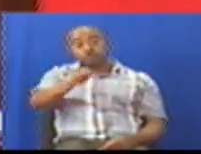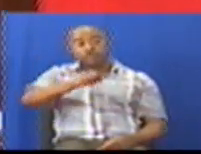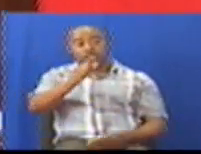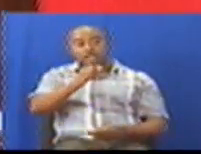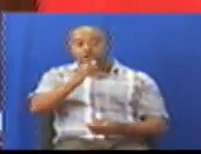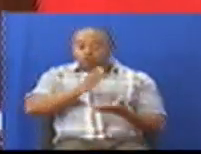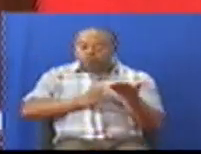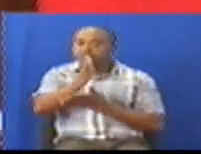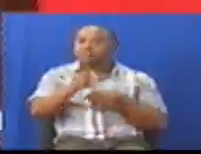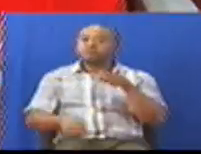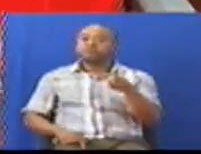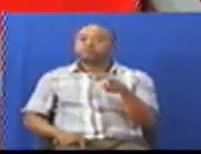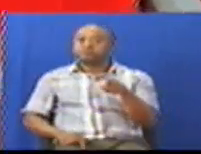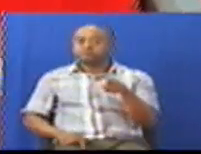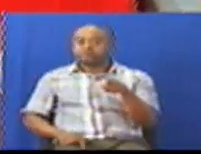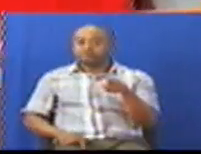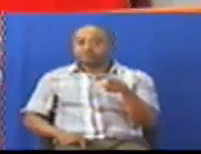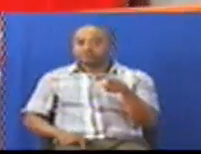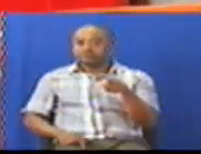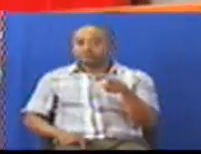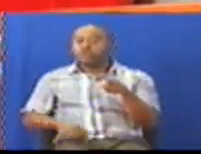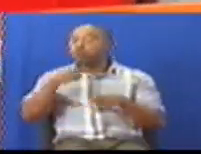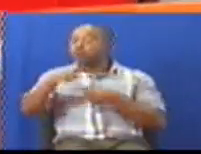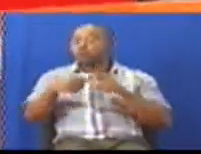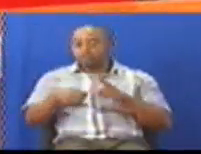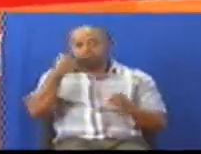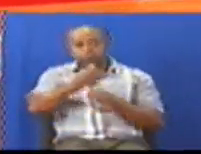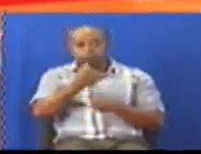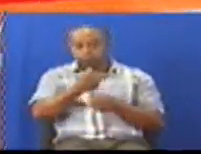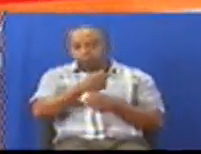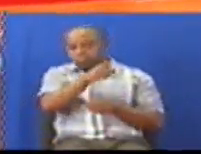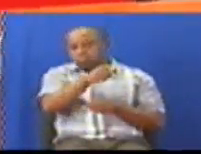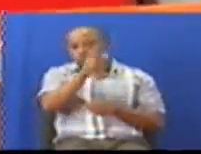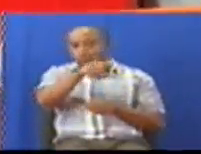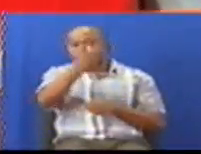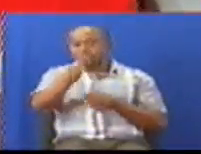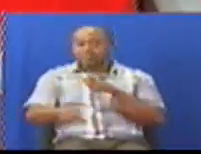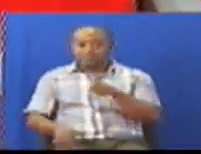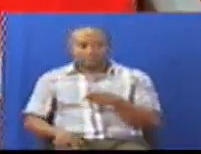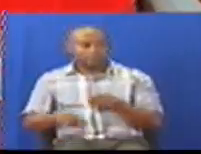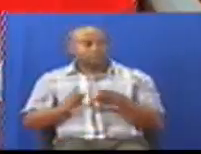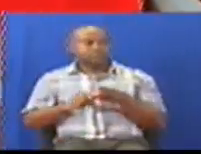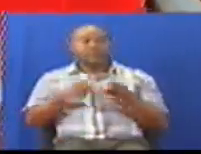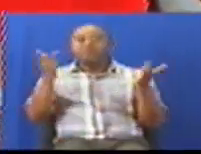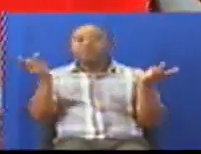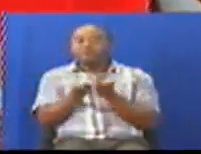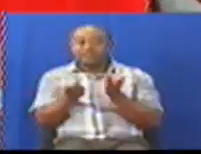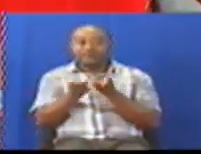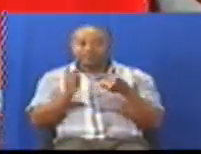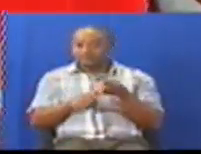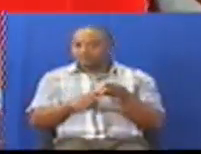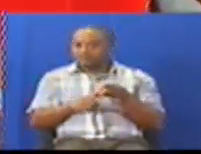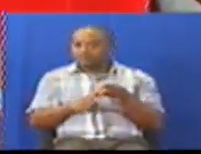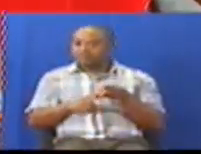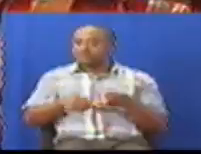kupingwa, ili uendelee kuwatumikia Watanzania. Lakini vile vile spika